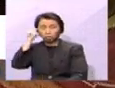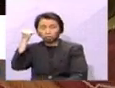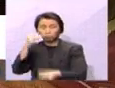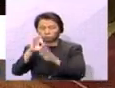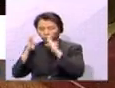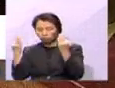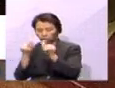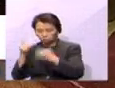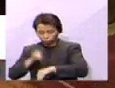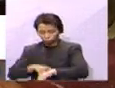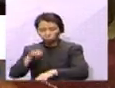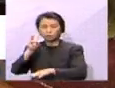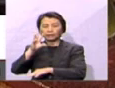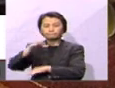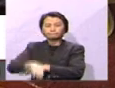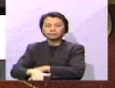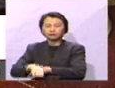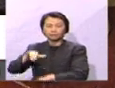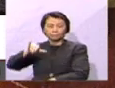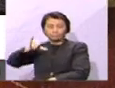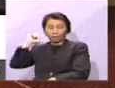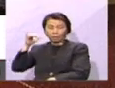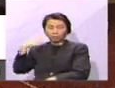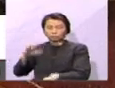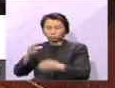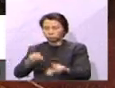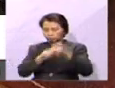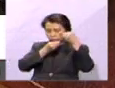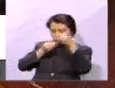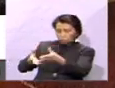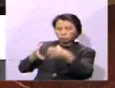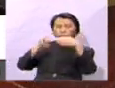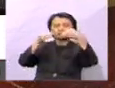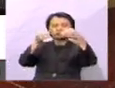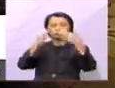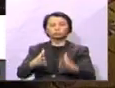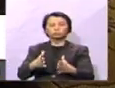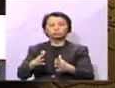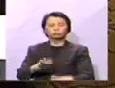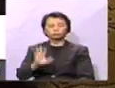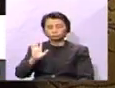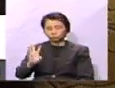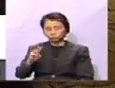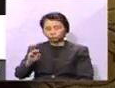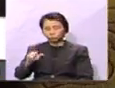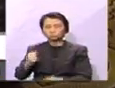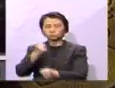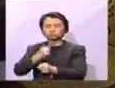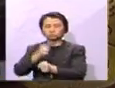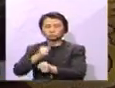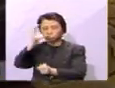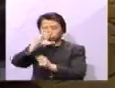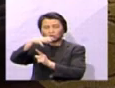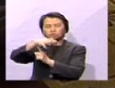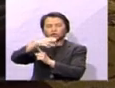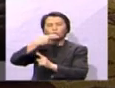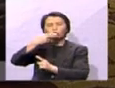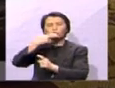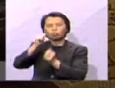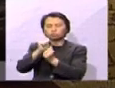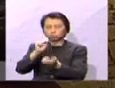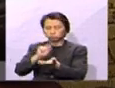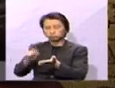sekeluarga pukul 6 Petang semalam selepas di maklumkan guru Nadia mazilawati bekerja mencari daun rokok dengan